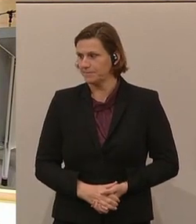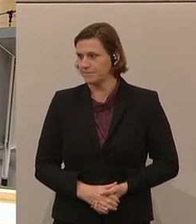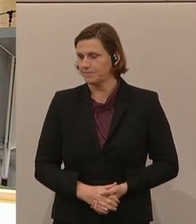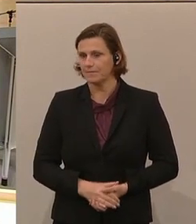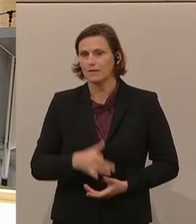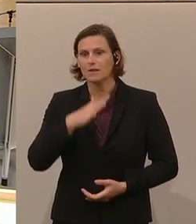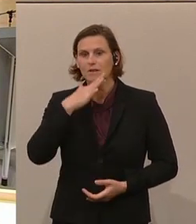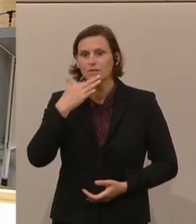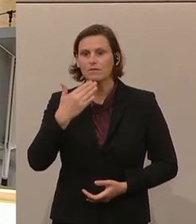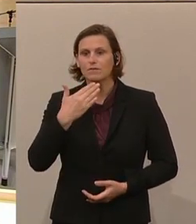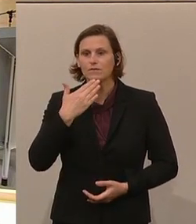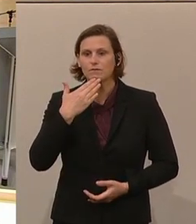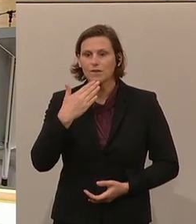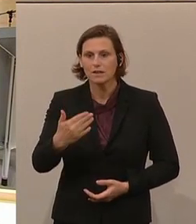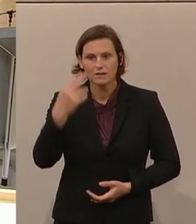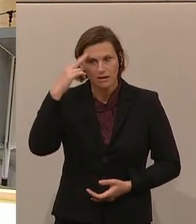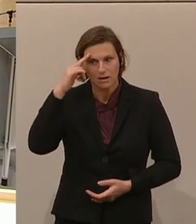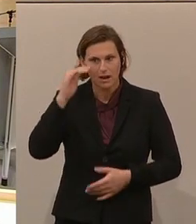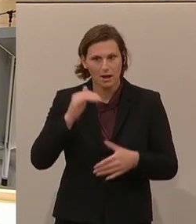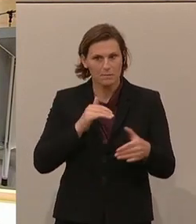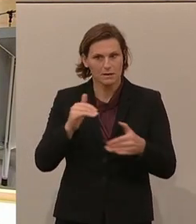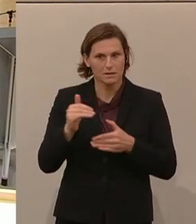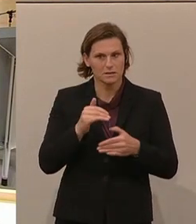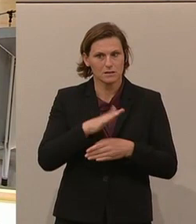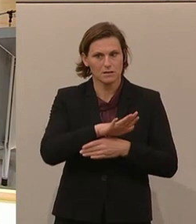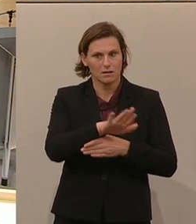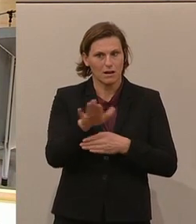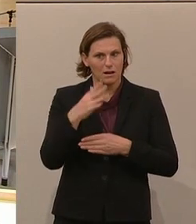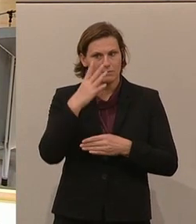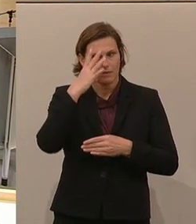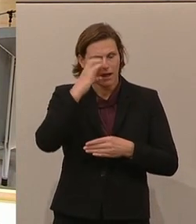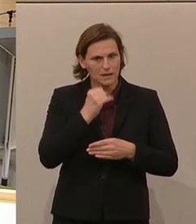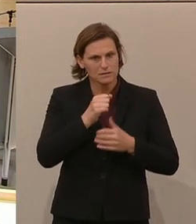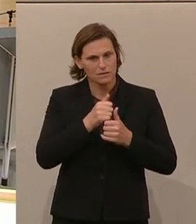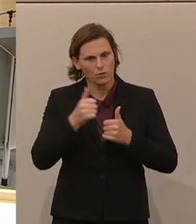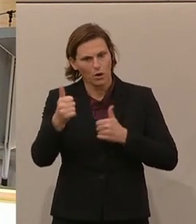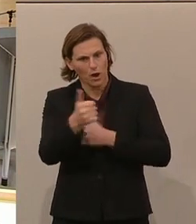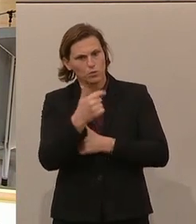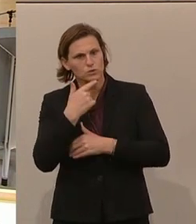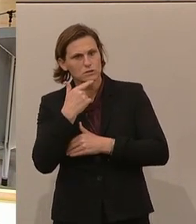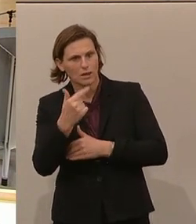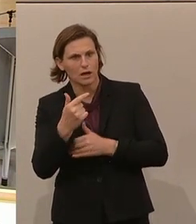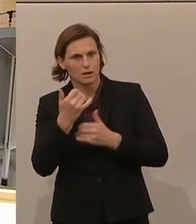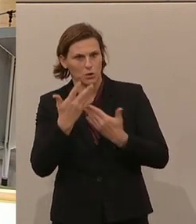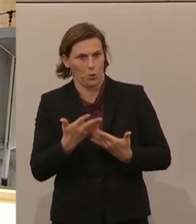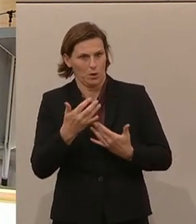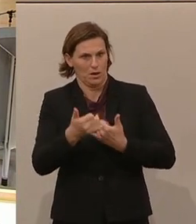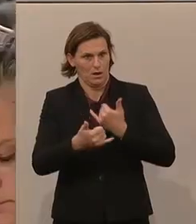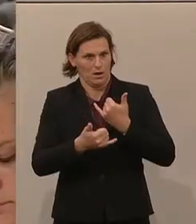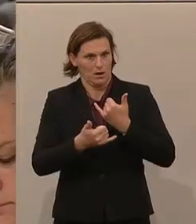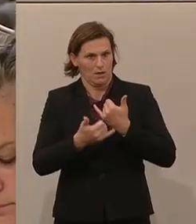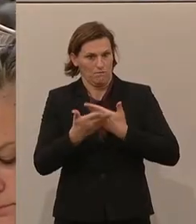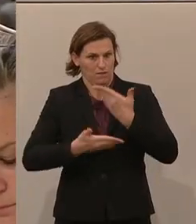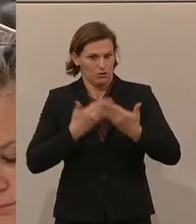Vielen Dank. Herr Minister, wir wissen, dass laut allen seriösen Prognosen das Wirtschaftswachstum heuer am absoluten Zenit